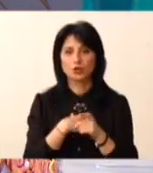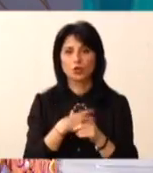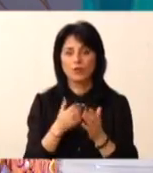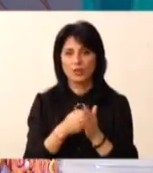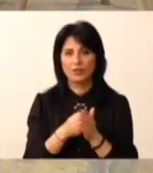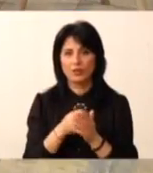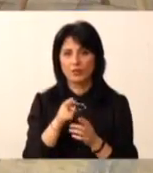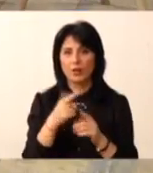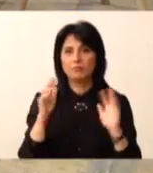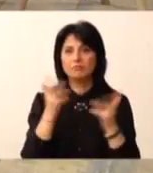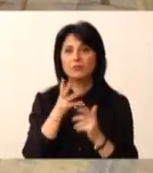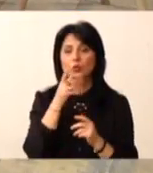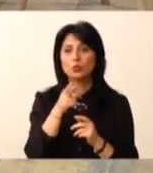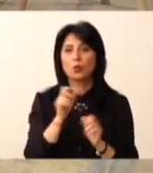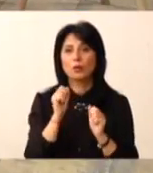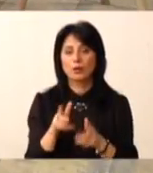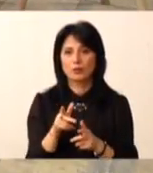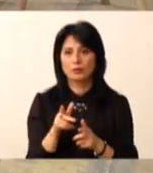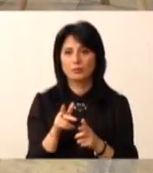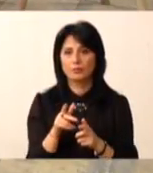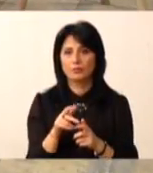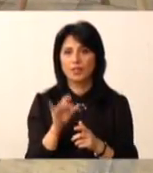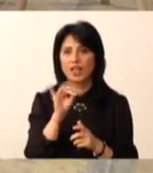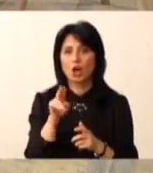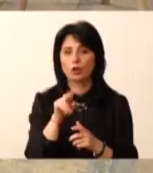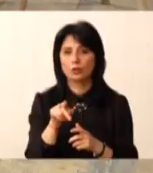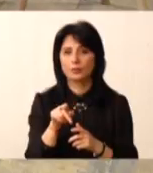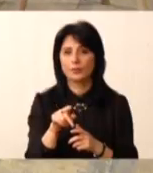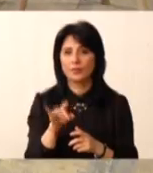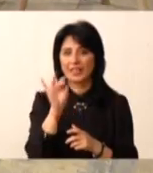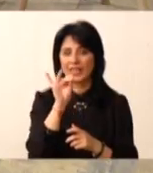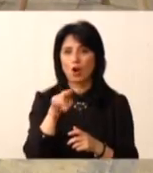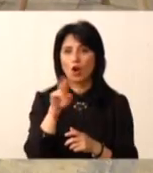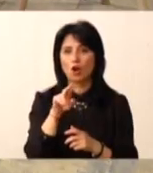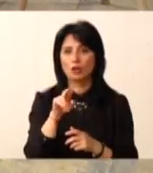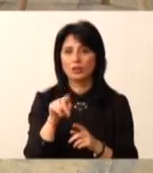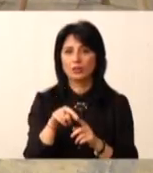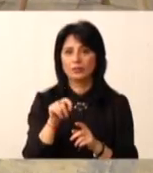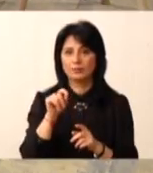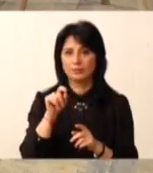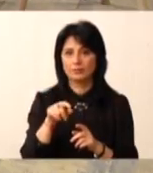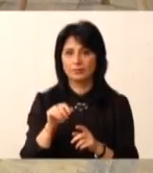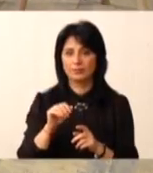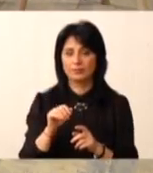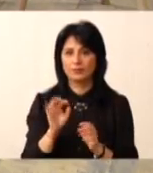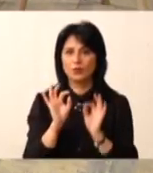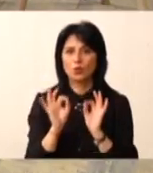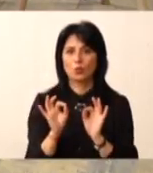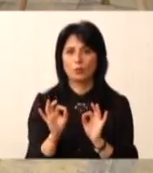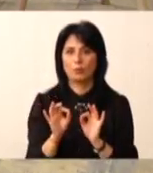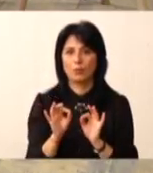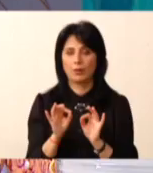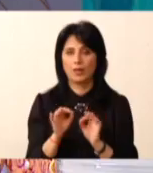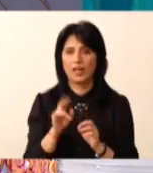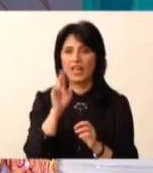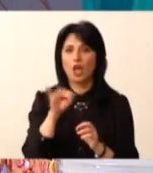მნიშვნელოვანი. ავტოიმუნური თიროიდიტის შემთხვევაში იოდთან როგორ მეგობრობთ? იოდთან პროფილაქტიკულ დოზებში მეგობრობთ.